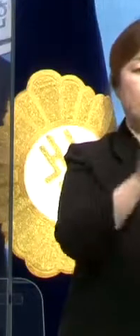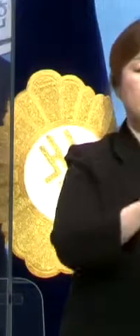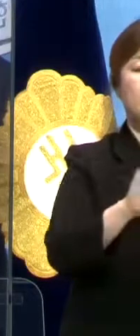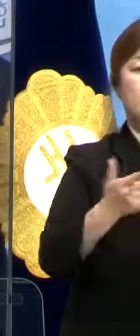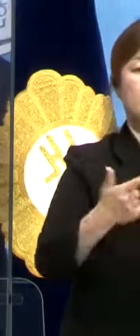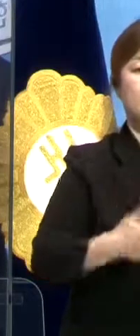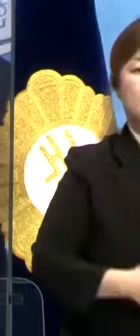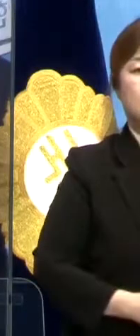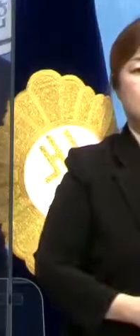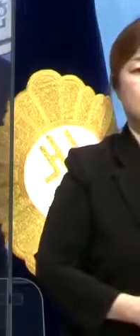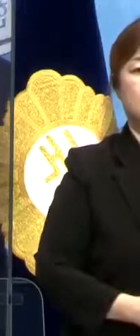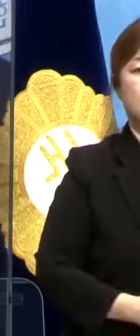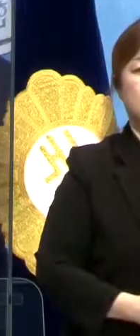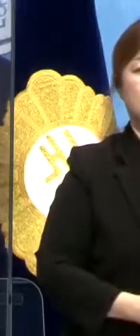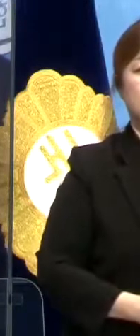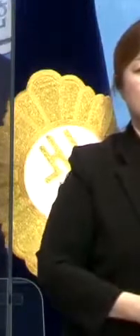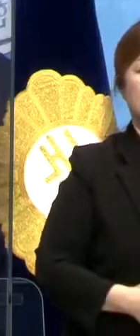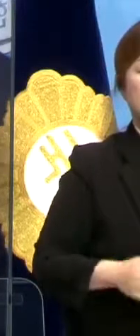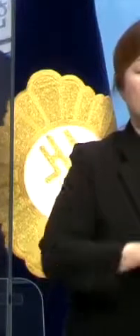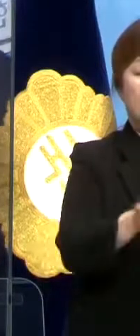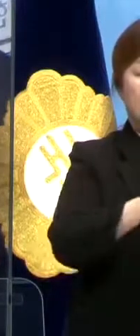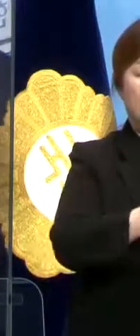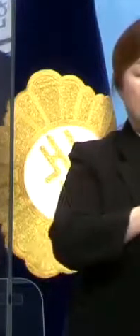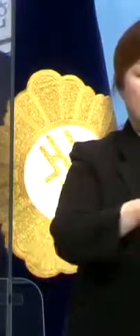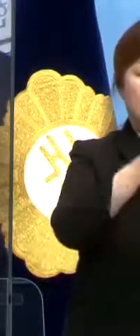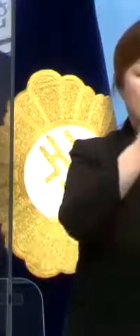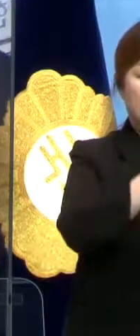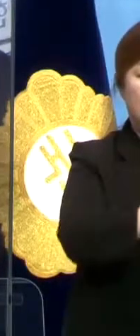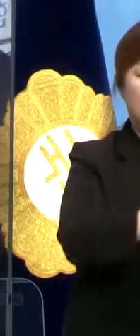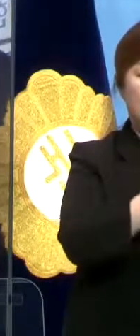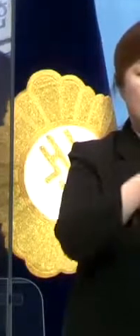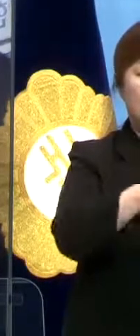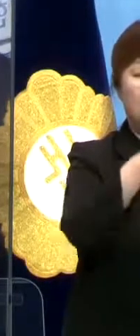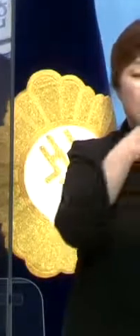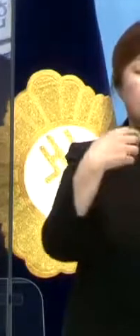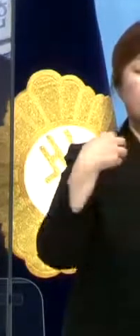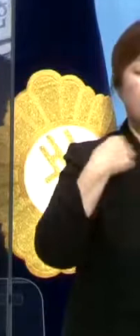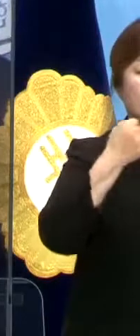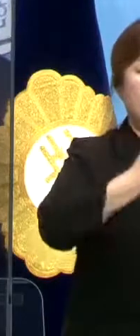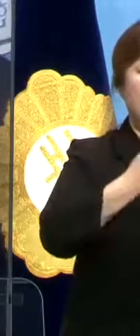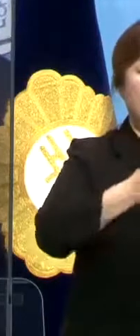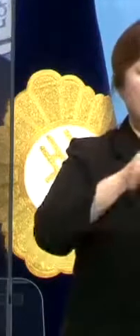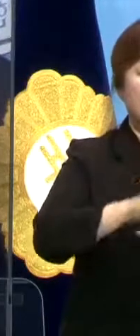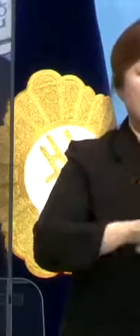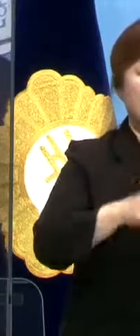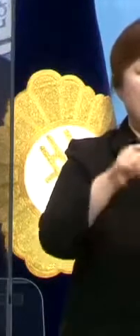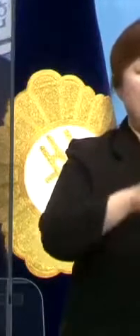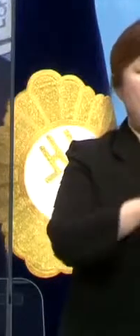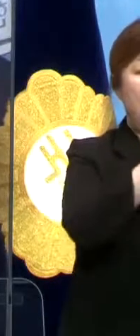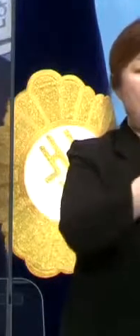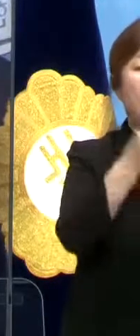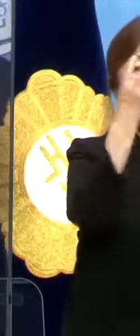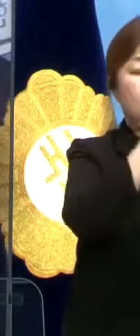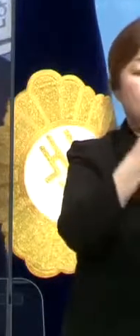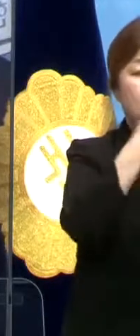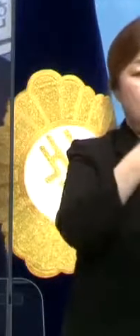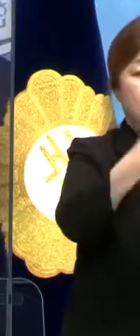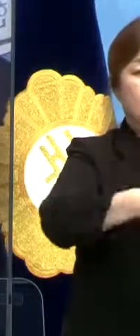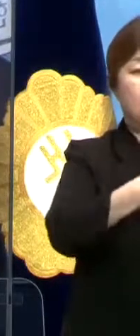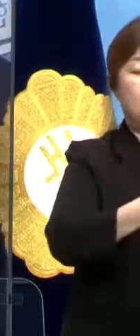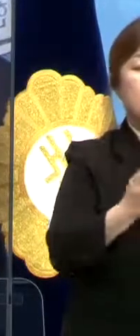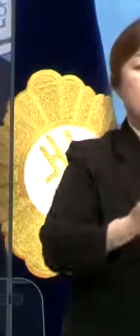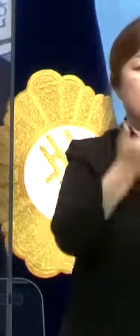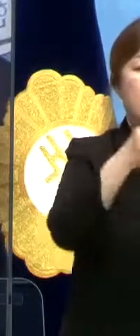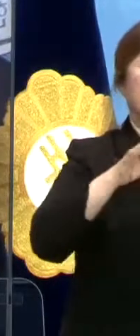겁니다 우리나라 동 기법 통계청에서 작성하는 고용 조사에 1년 이상